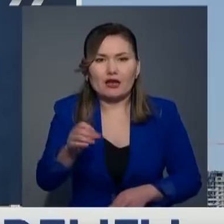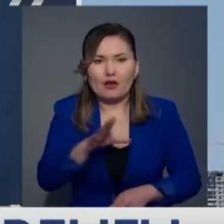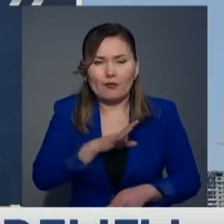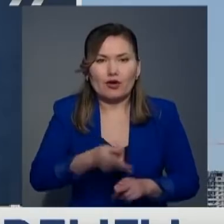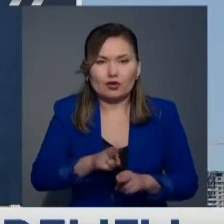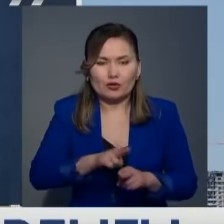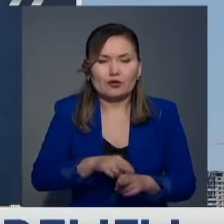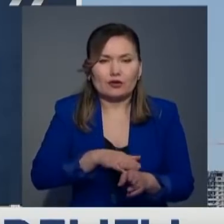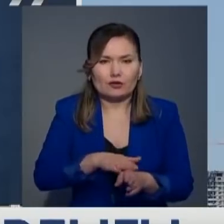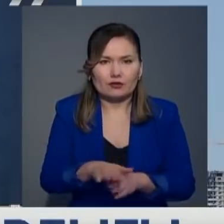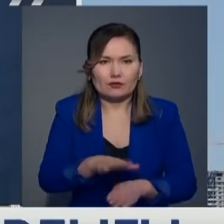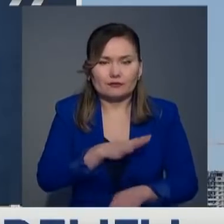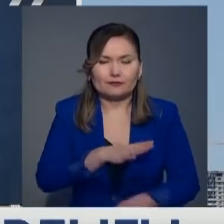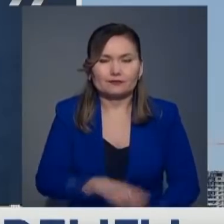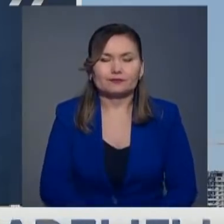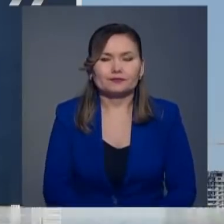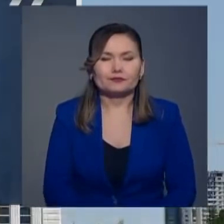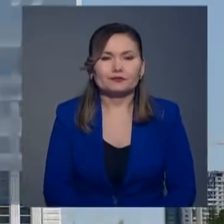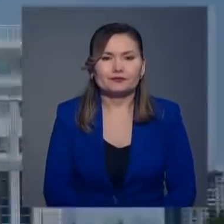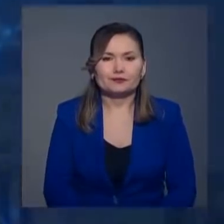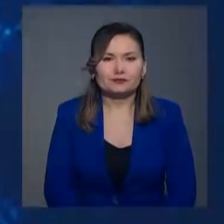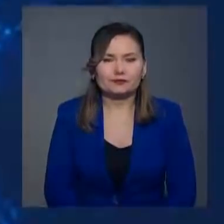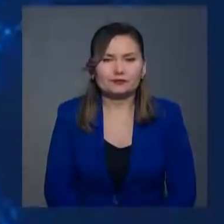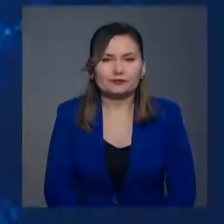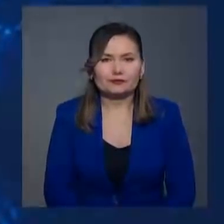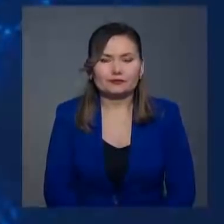қоса атқарушы қызметіне тағайындалды.